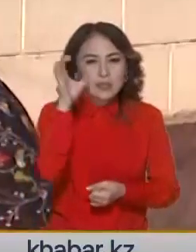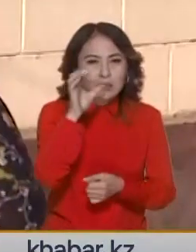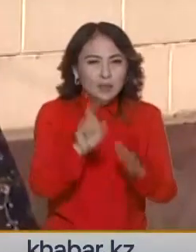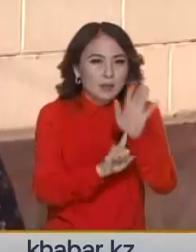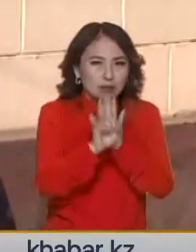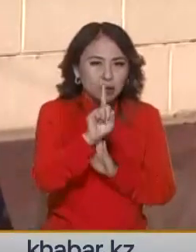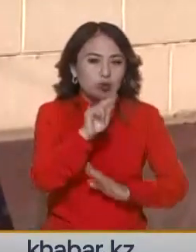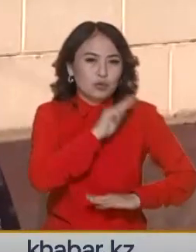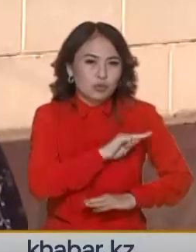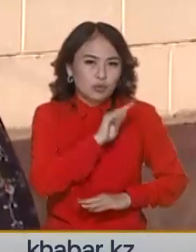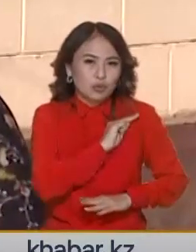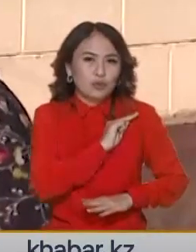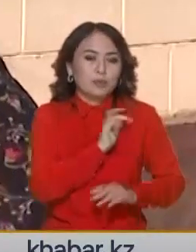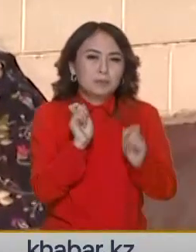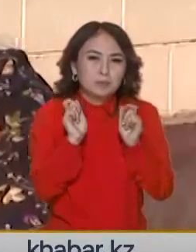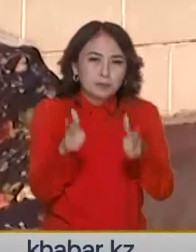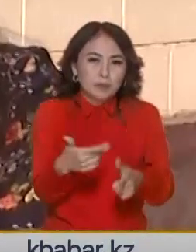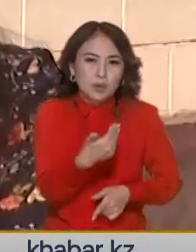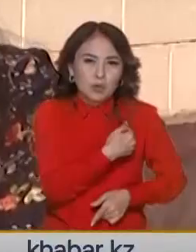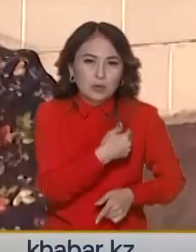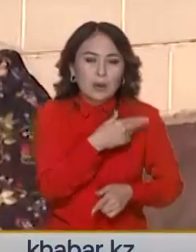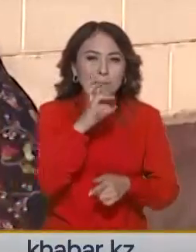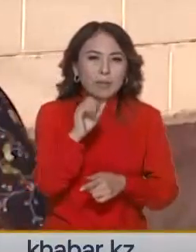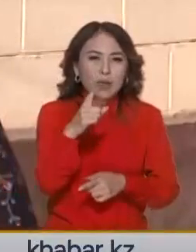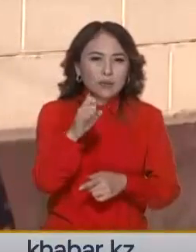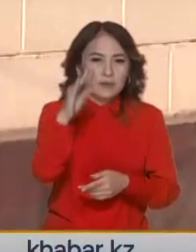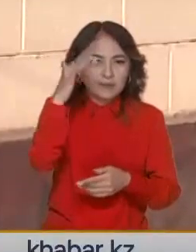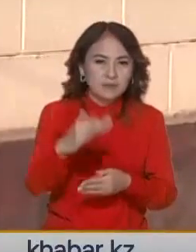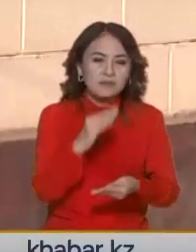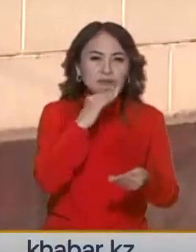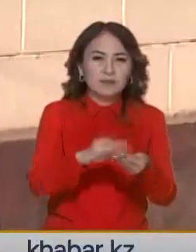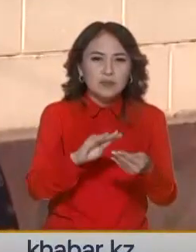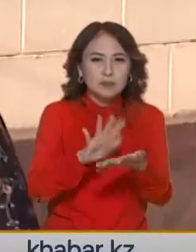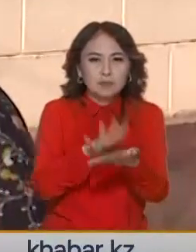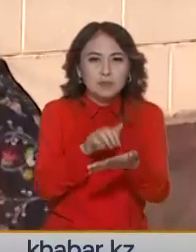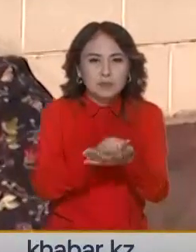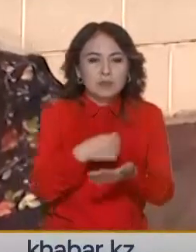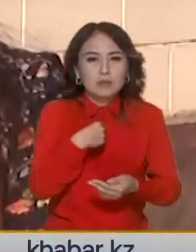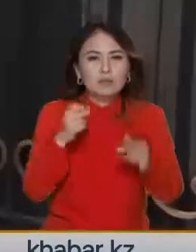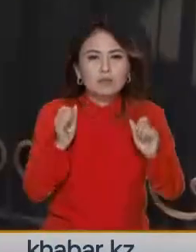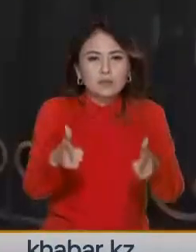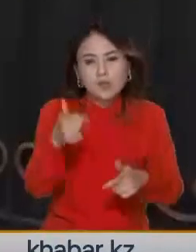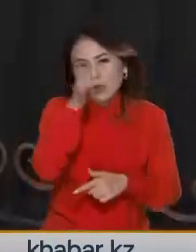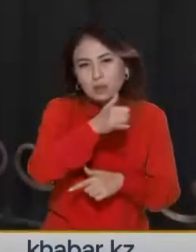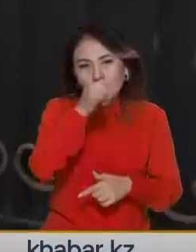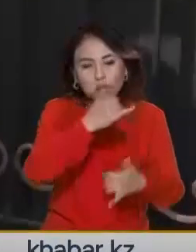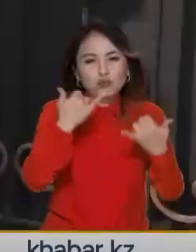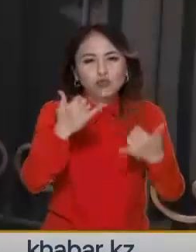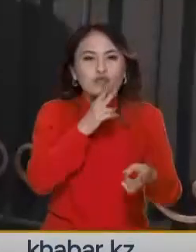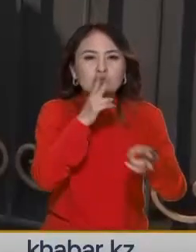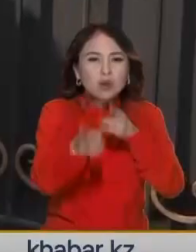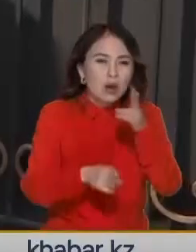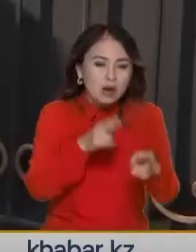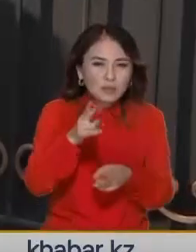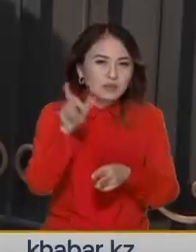айында жұмысқа орналасайын десем, мені базадан шығармаған. Соның кесірінен мен жұмысқа тұра алмадым. Осындай шағымдарын